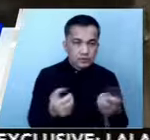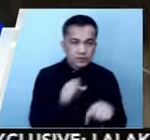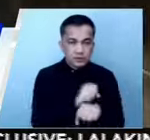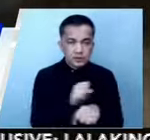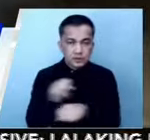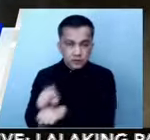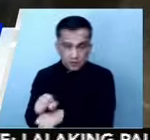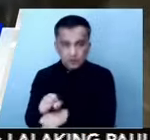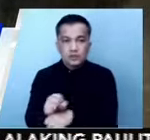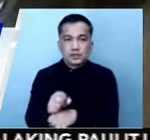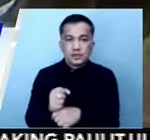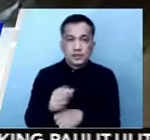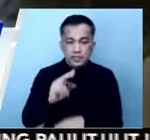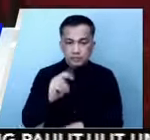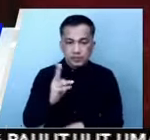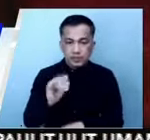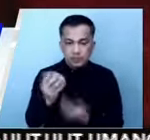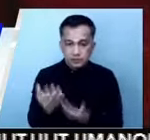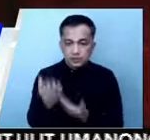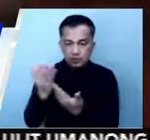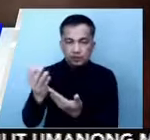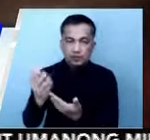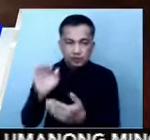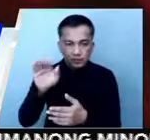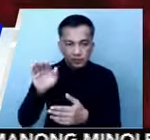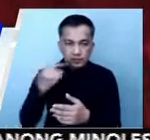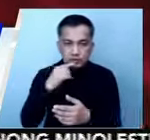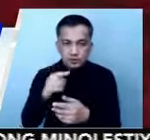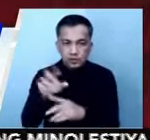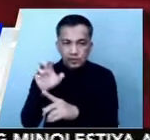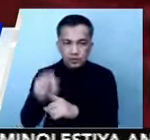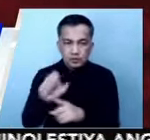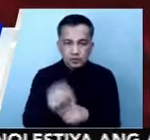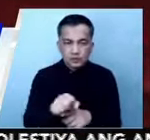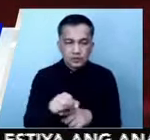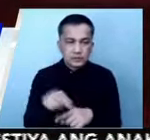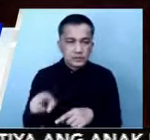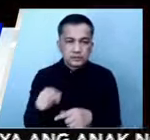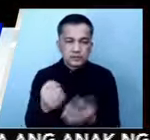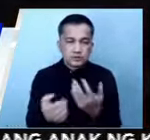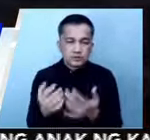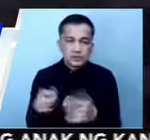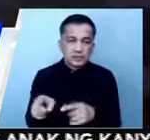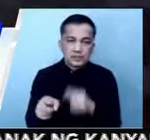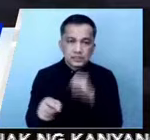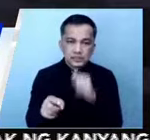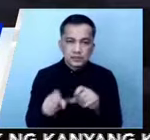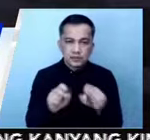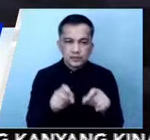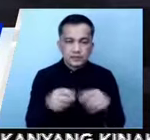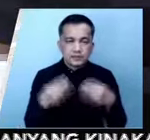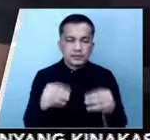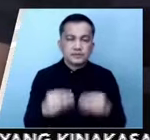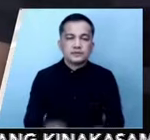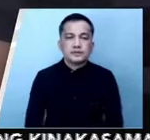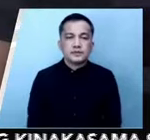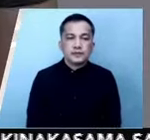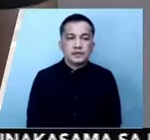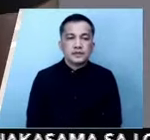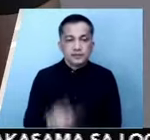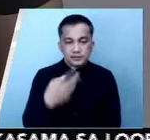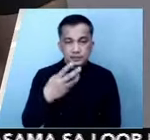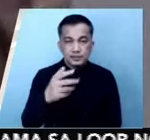ang NBI para sa pagsira ng mga counterfeit na produkto para di na maibenta pa sa merkado. Para sa GMA Integrated